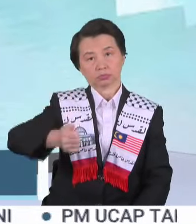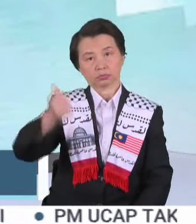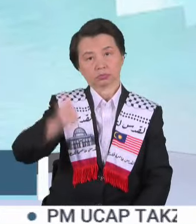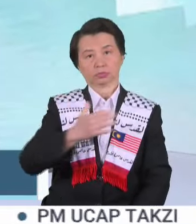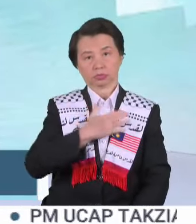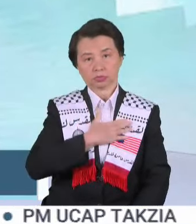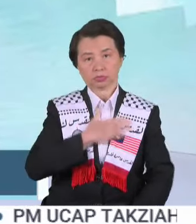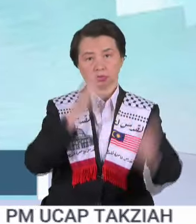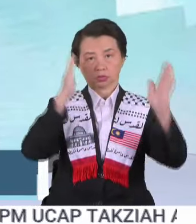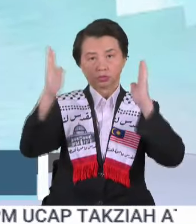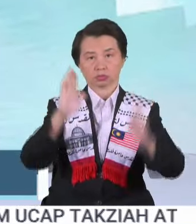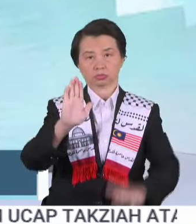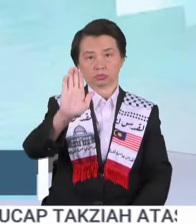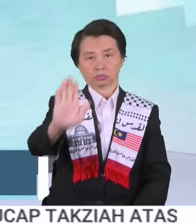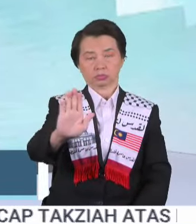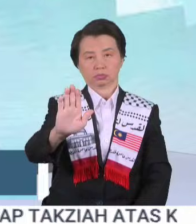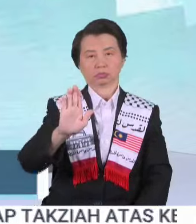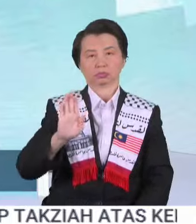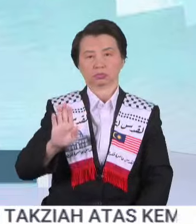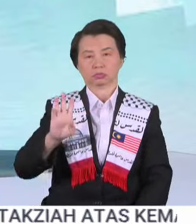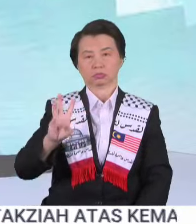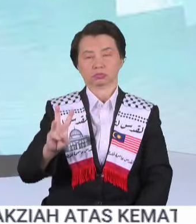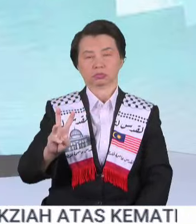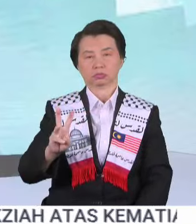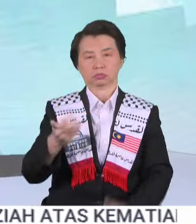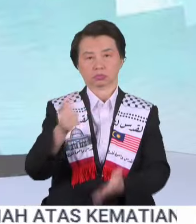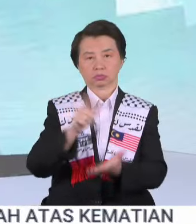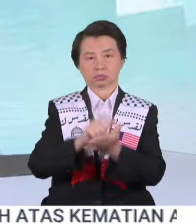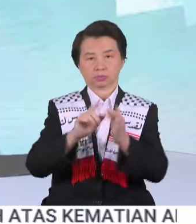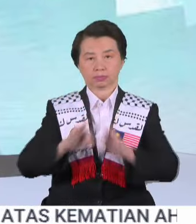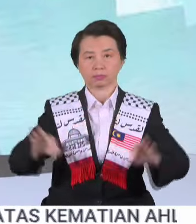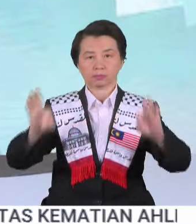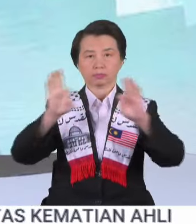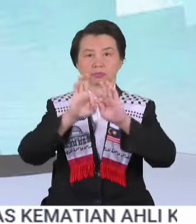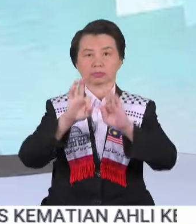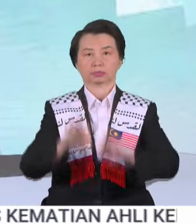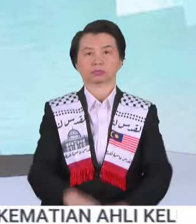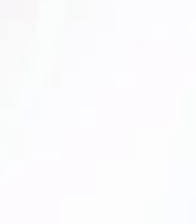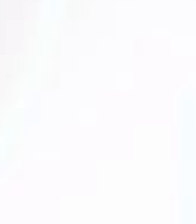Assalamualaikum, salam Malaysia Medani. Berita wilayah dimulakan dengan rangkuman laporan utama.